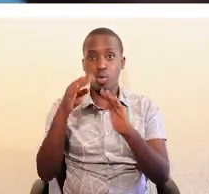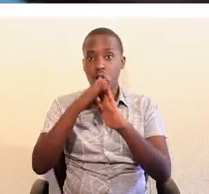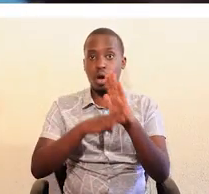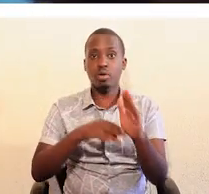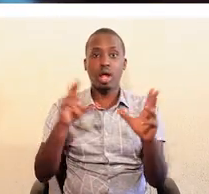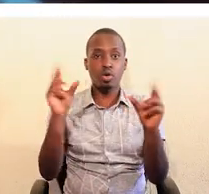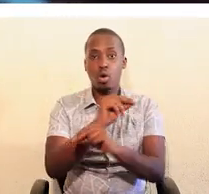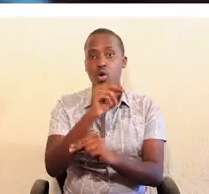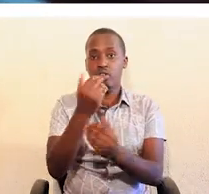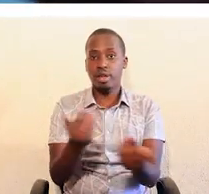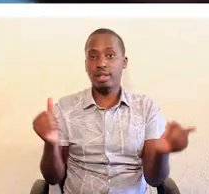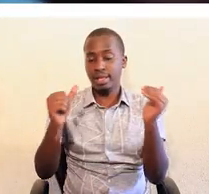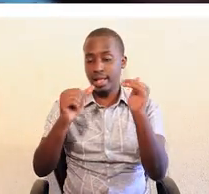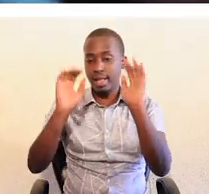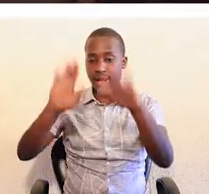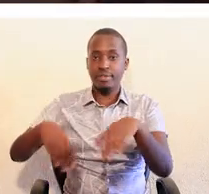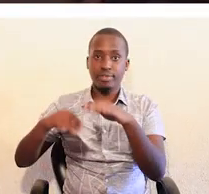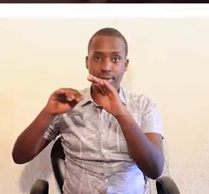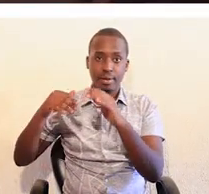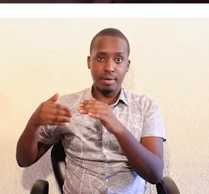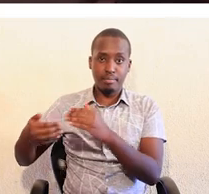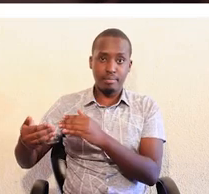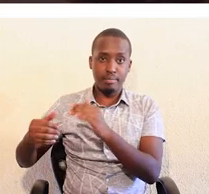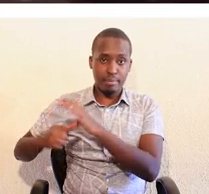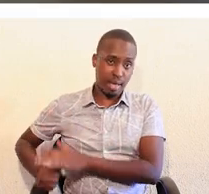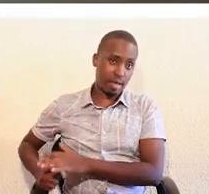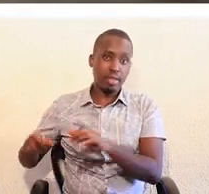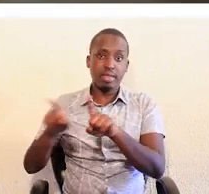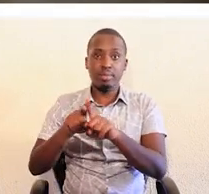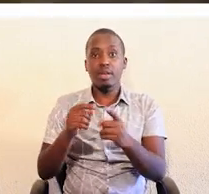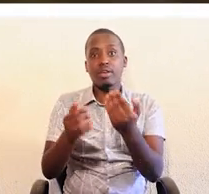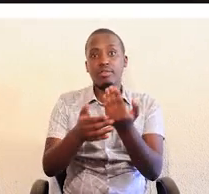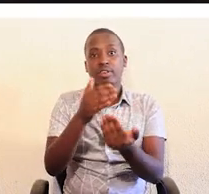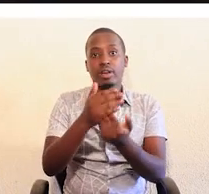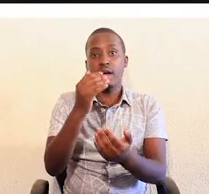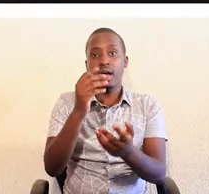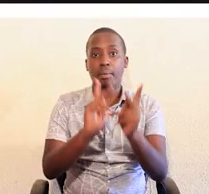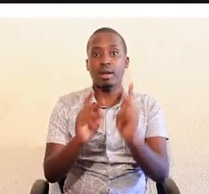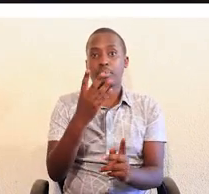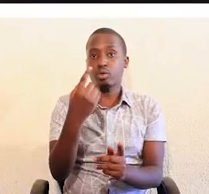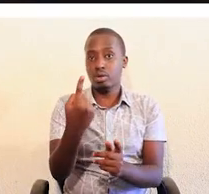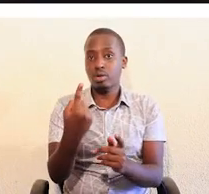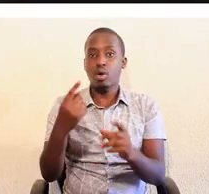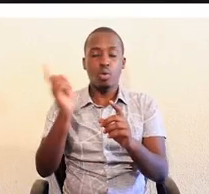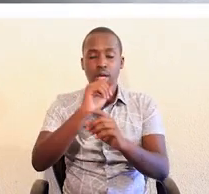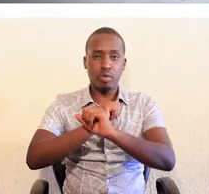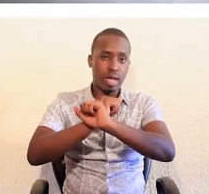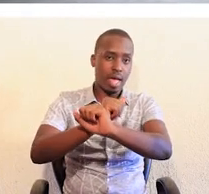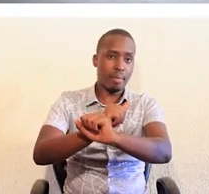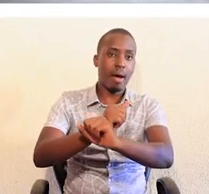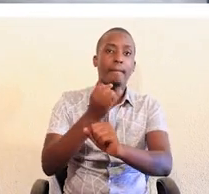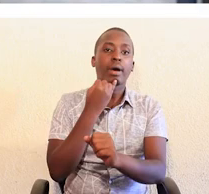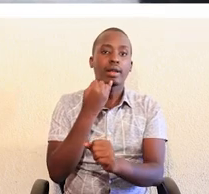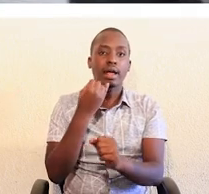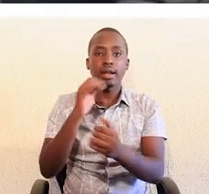kuri ubu gahunda ya No Child Left Behind imaze gufasha abantu bagera kuri 41 barerwaga mu bigo bibiri Wikwiheba Mwana